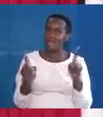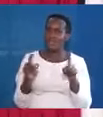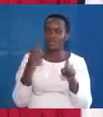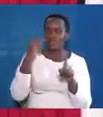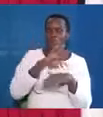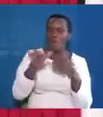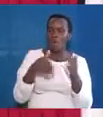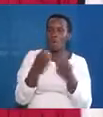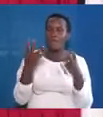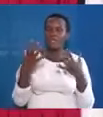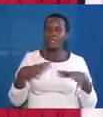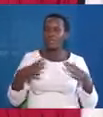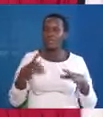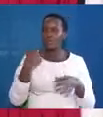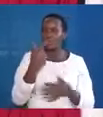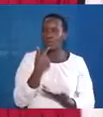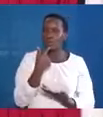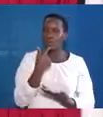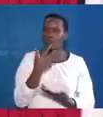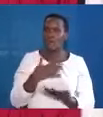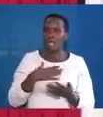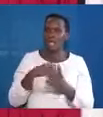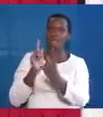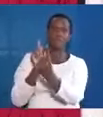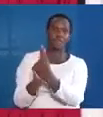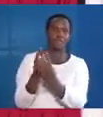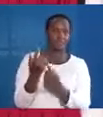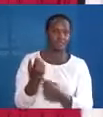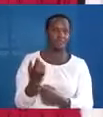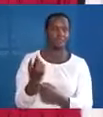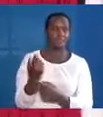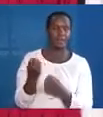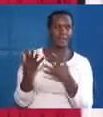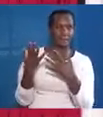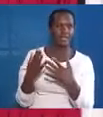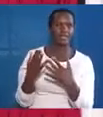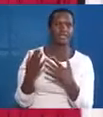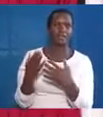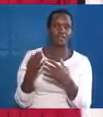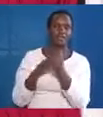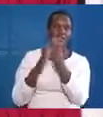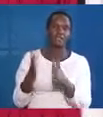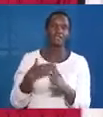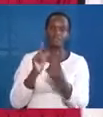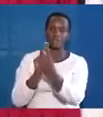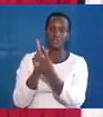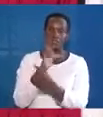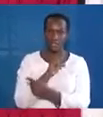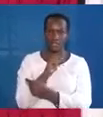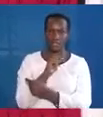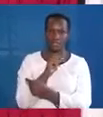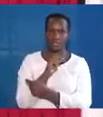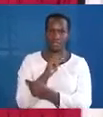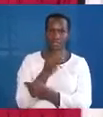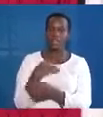wengi ambao nimeweza kupata nafasi ya kukutana nao na kudebate